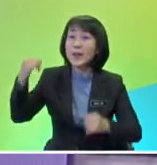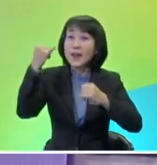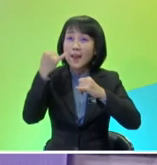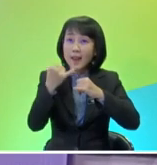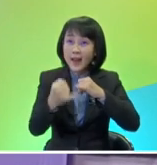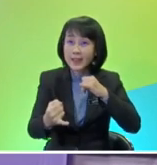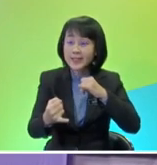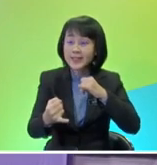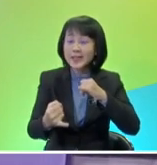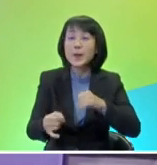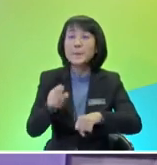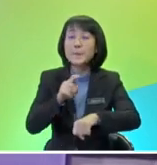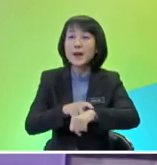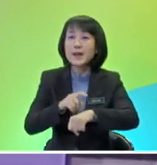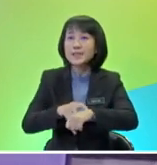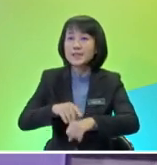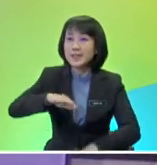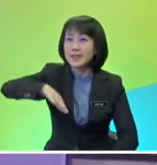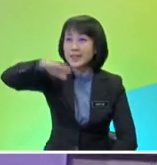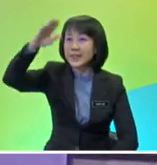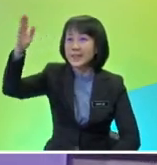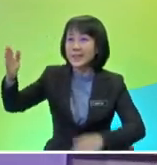semasa di puncak